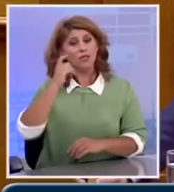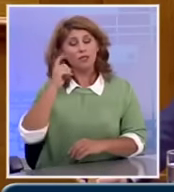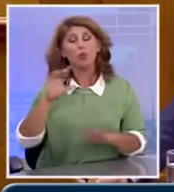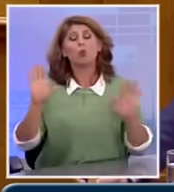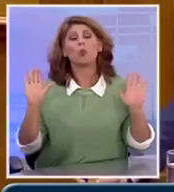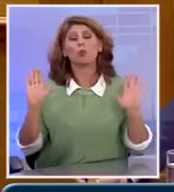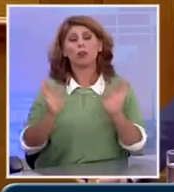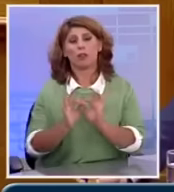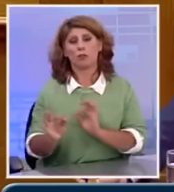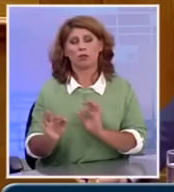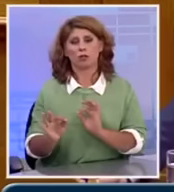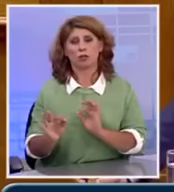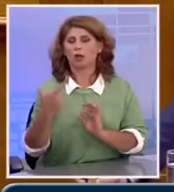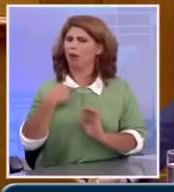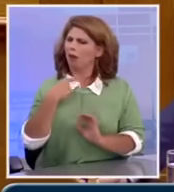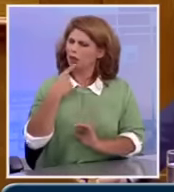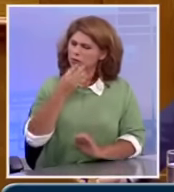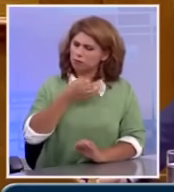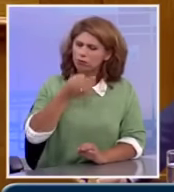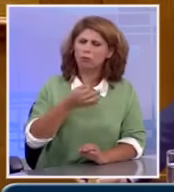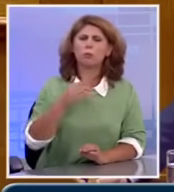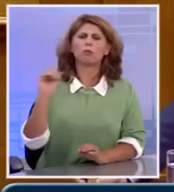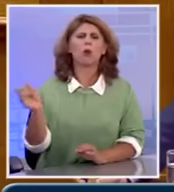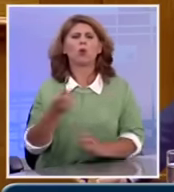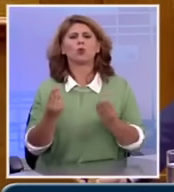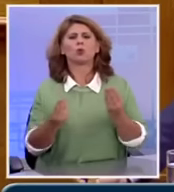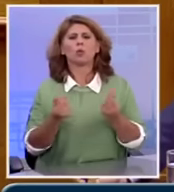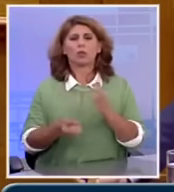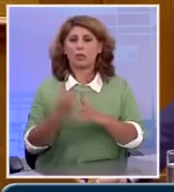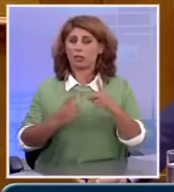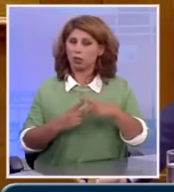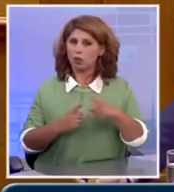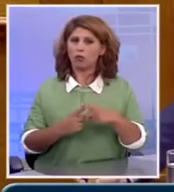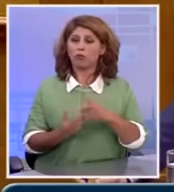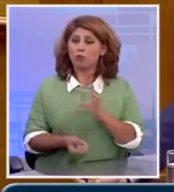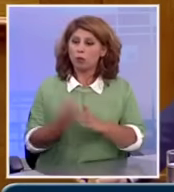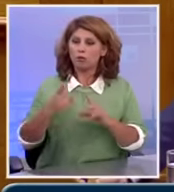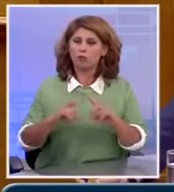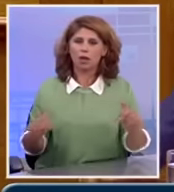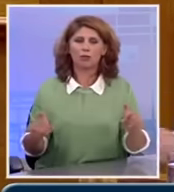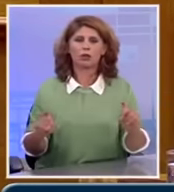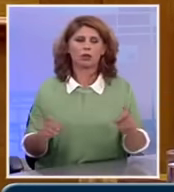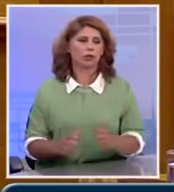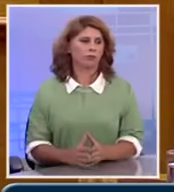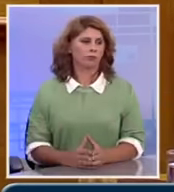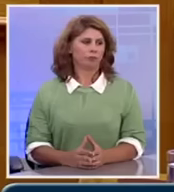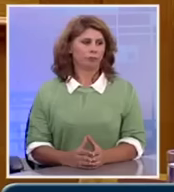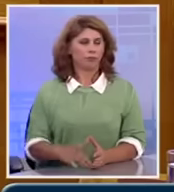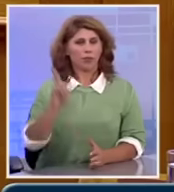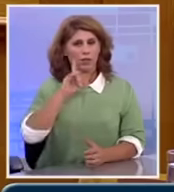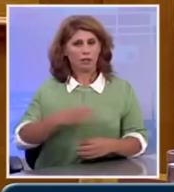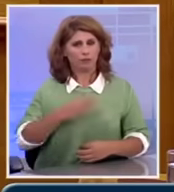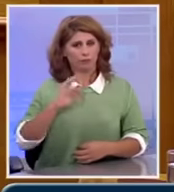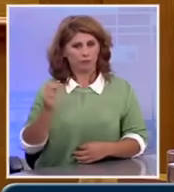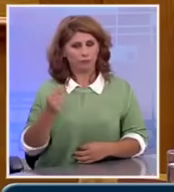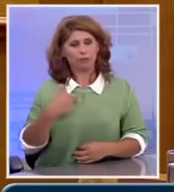εφαρμόσετε και ας μιλάτε σε όλους τους τόννους για τις νέες τεχνολογίες την καινοτομία κυρίες και κύριοι βουλευτές